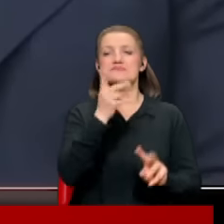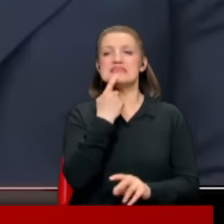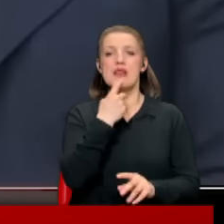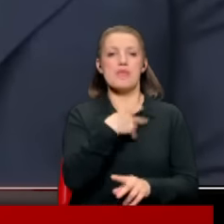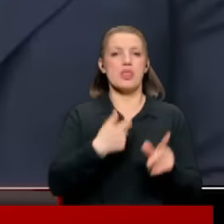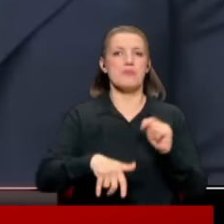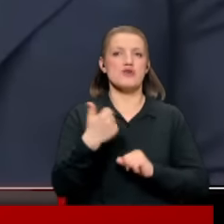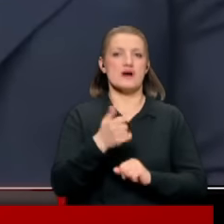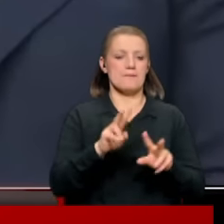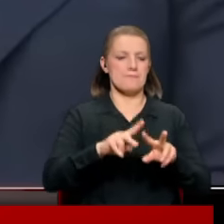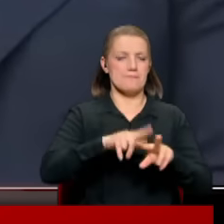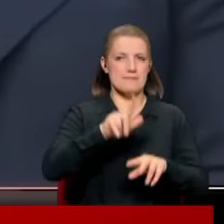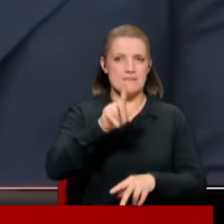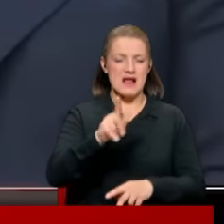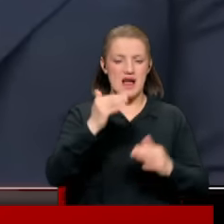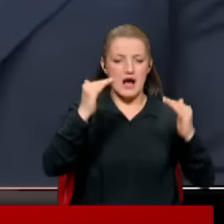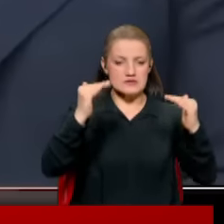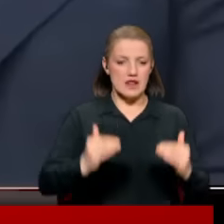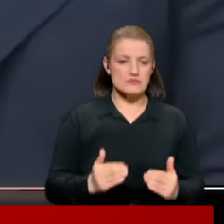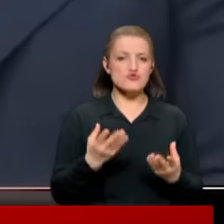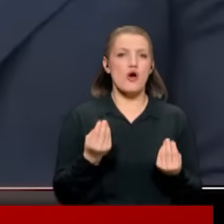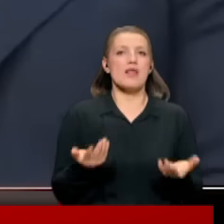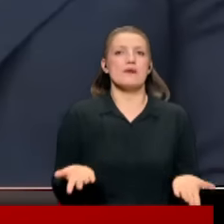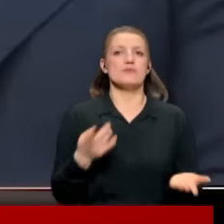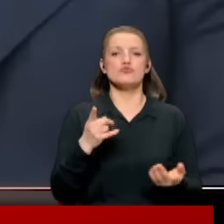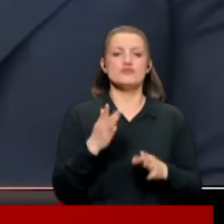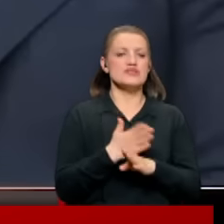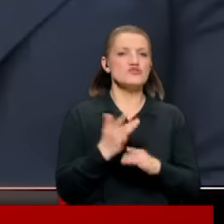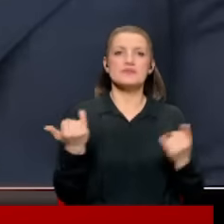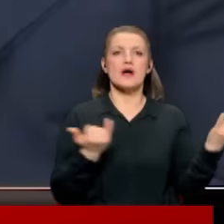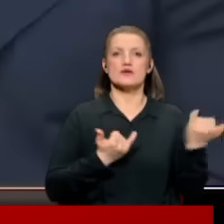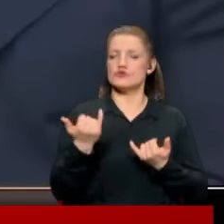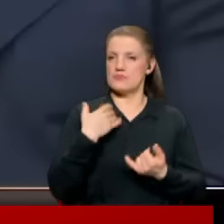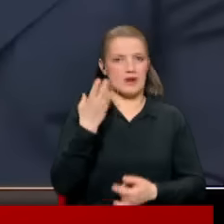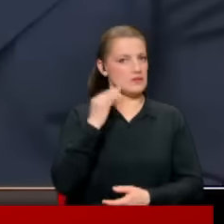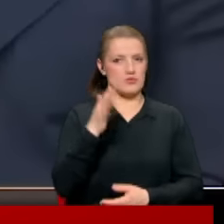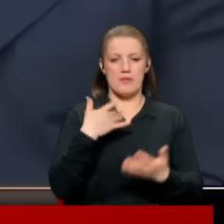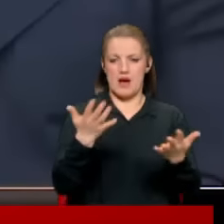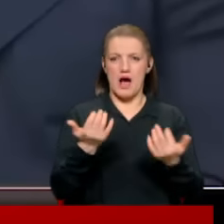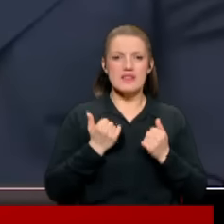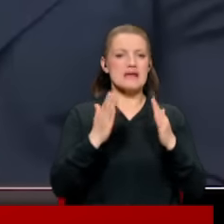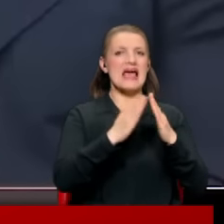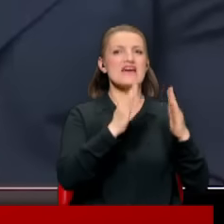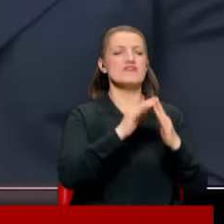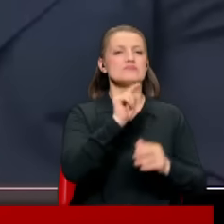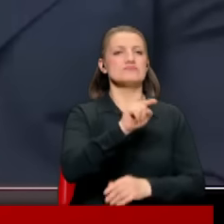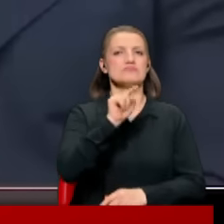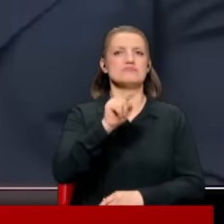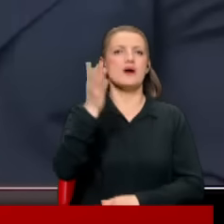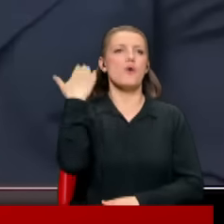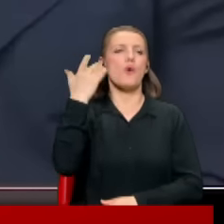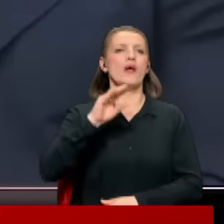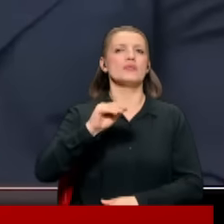yaptı. Mal varlığı azalmış, çoğalmamış. Yani bunun neyini tartışıyorlar anlamıyorum. Tabii aldığımız gayrimenkuller zamanında